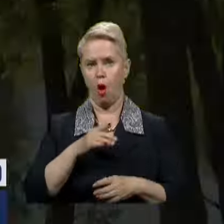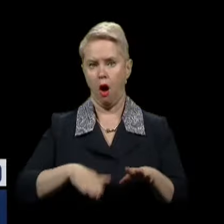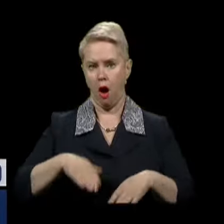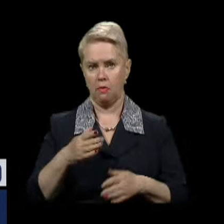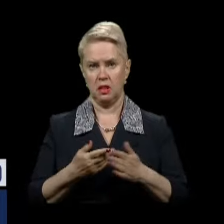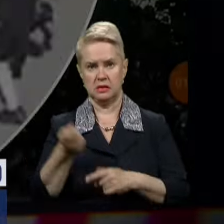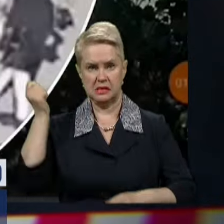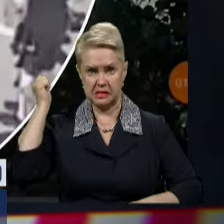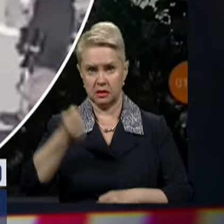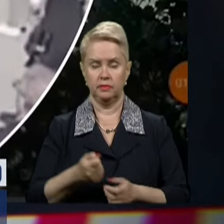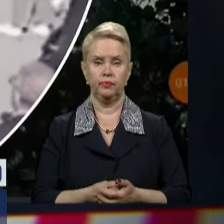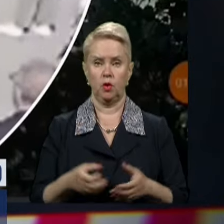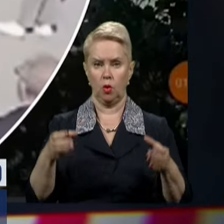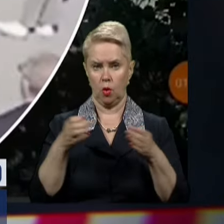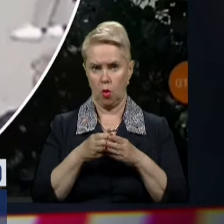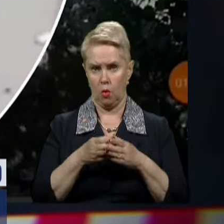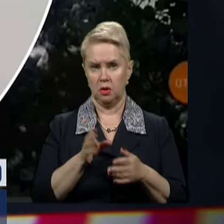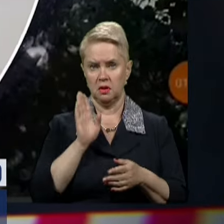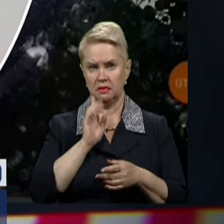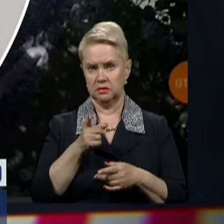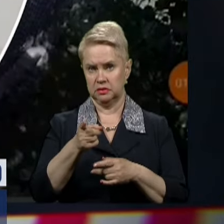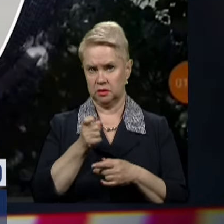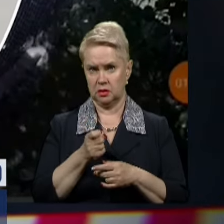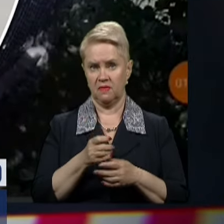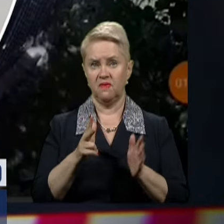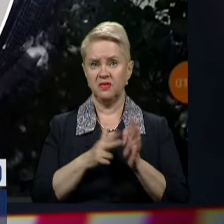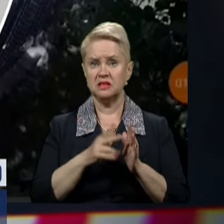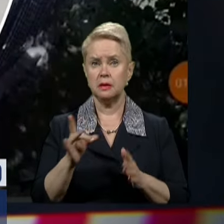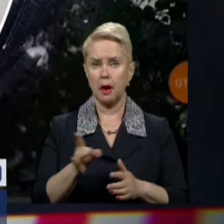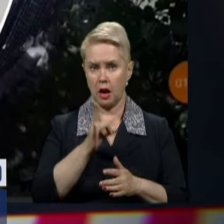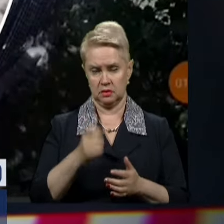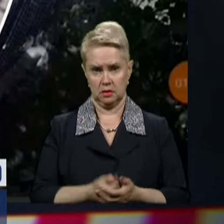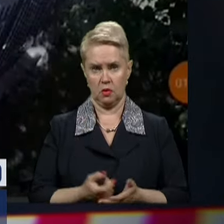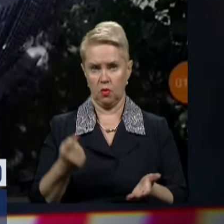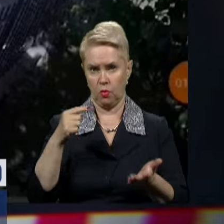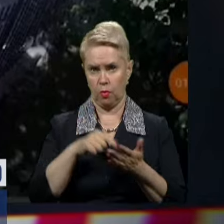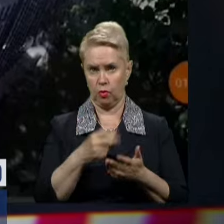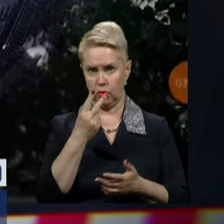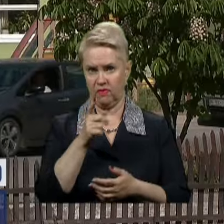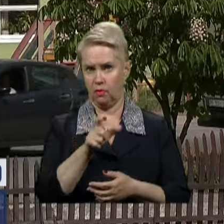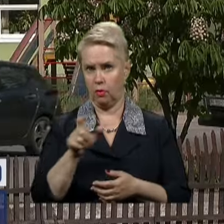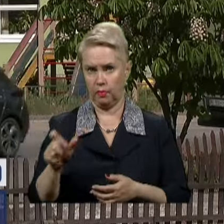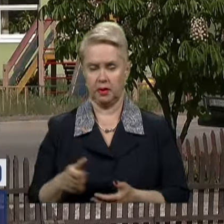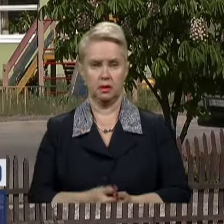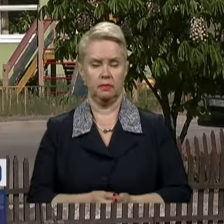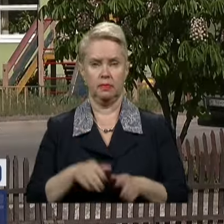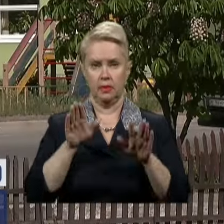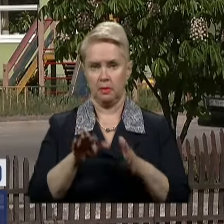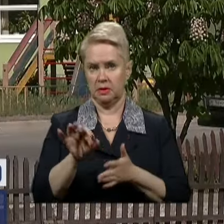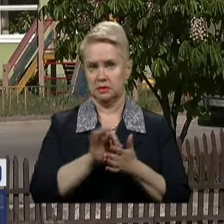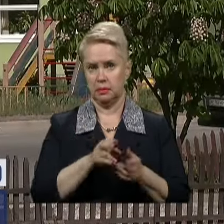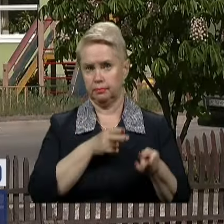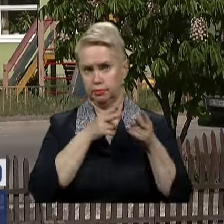добивати прикладом. У компанію стрільчиня поцілила аж 8 разів. Попала у 2 підлітків. На місце